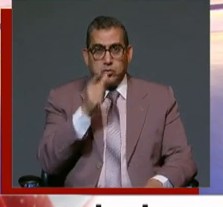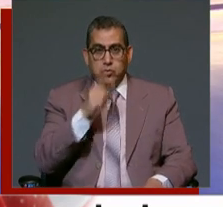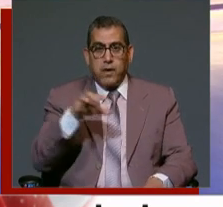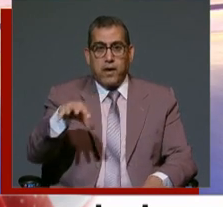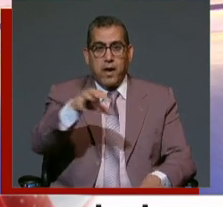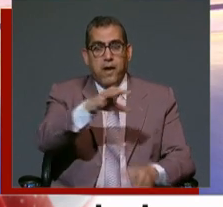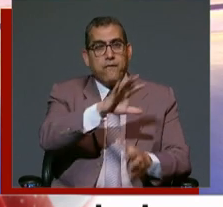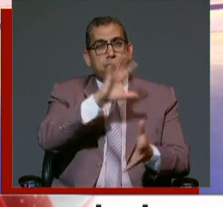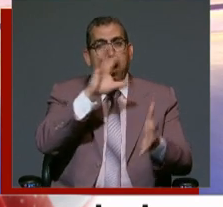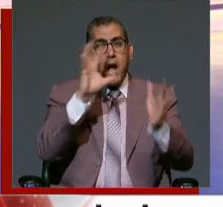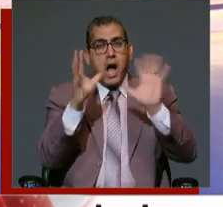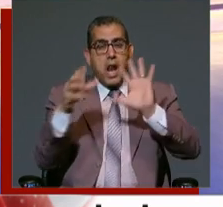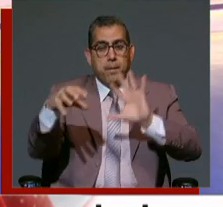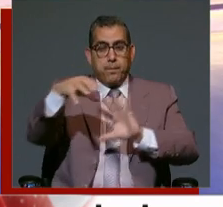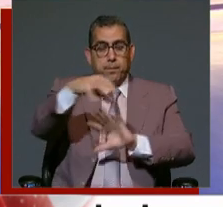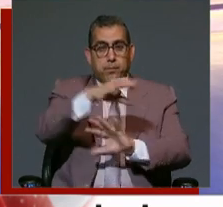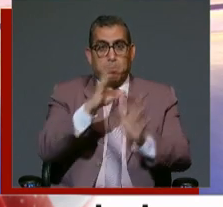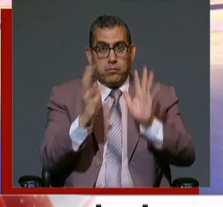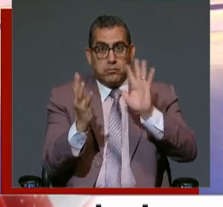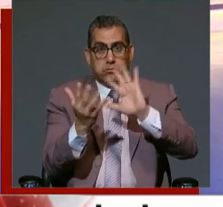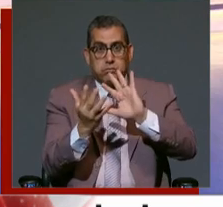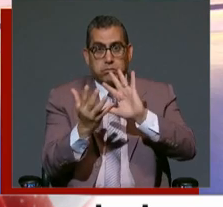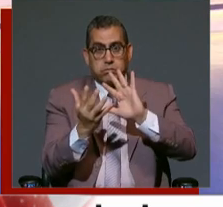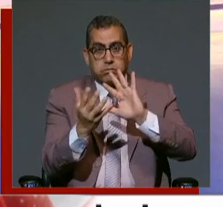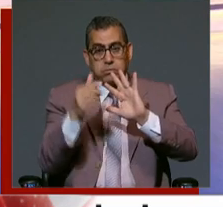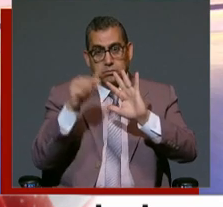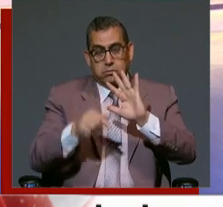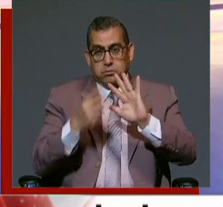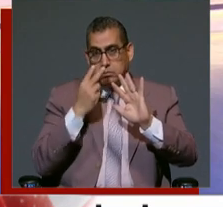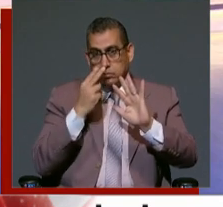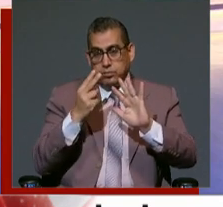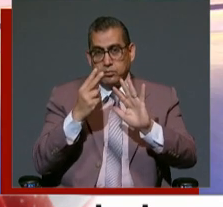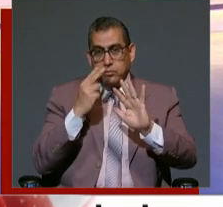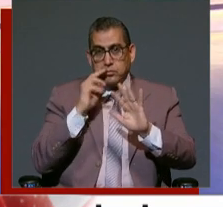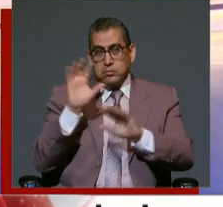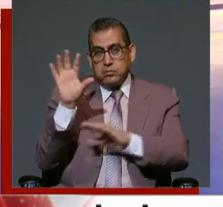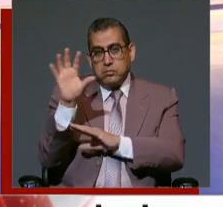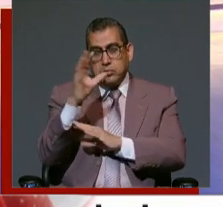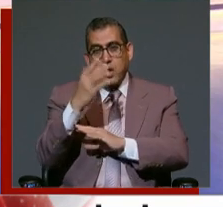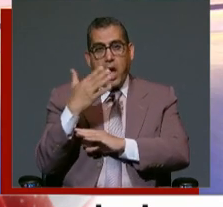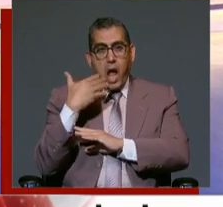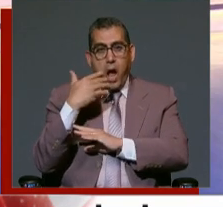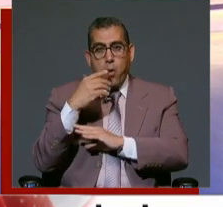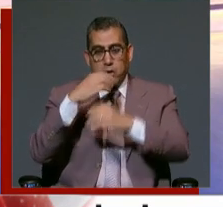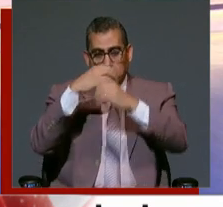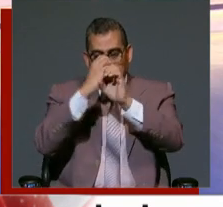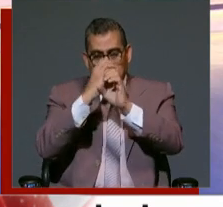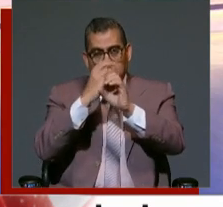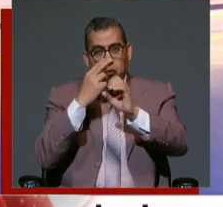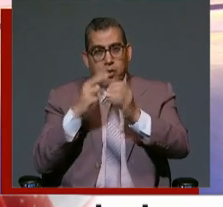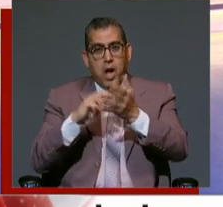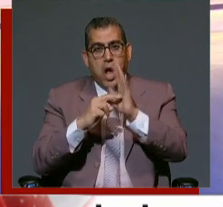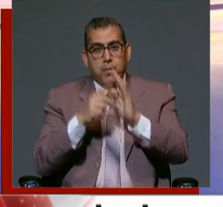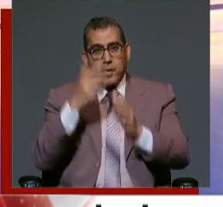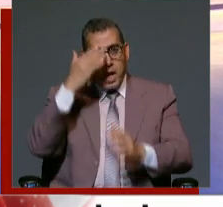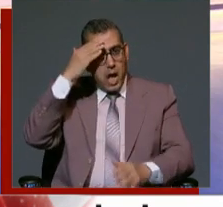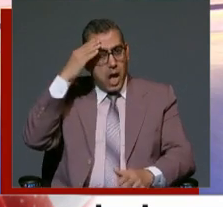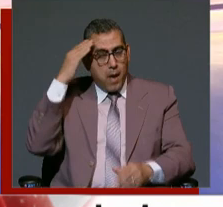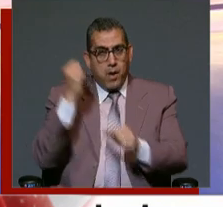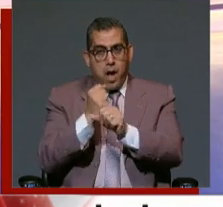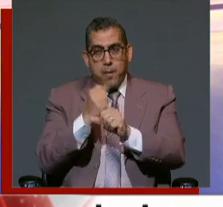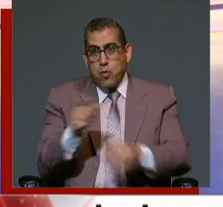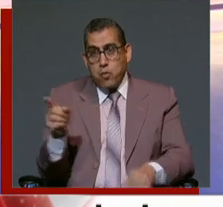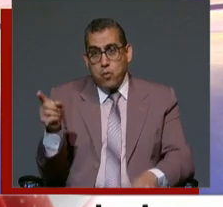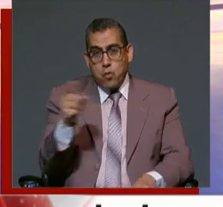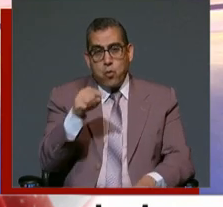العالم أو من خلال الرصد البيئي والرصد المناخي من قبل المتخصصين. الجميع